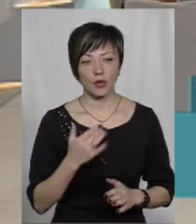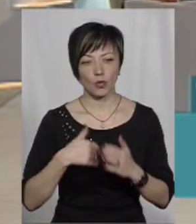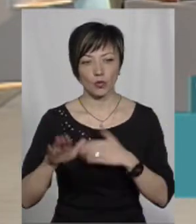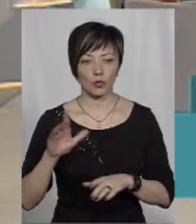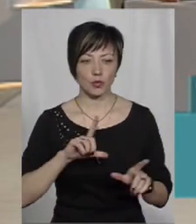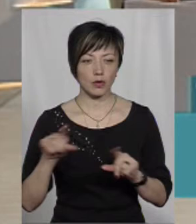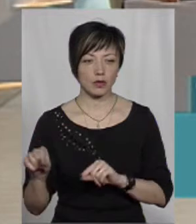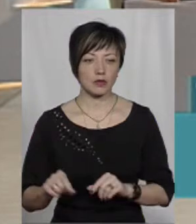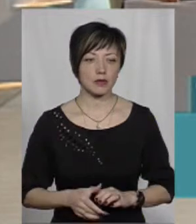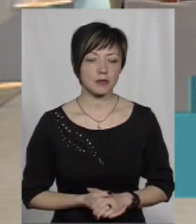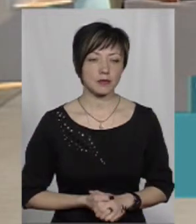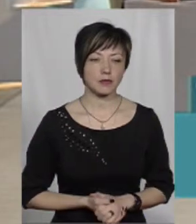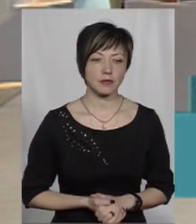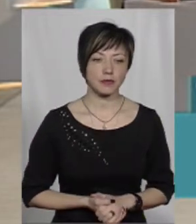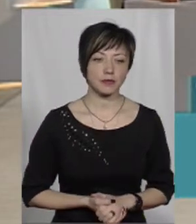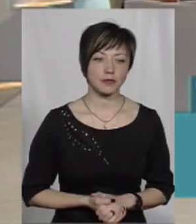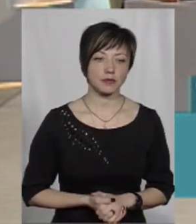уїхати.